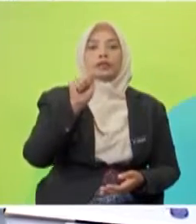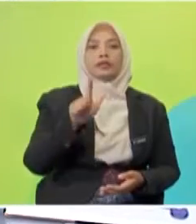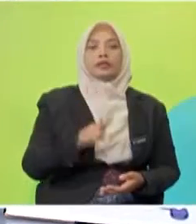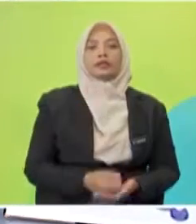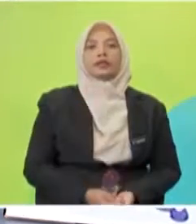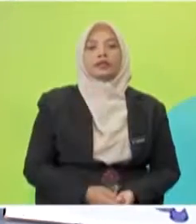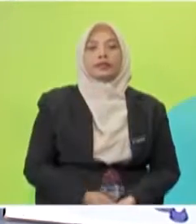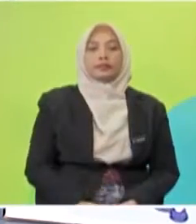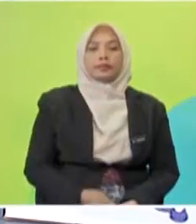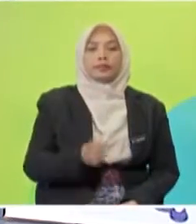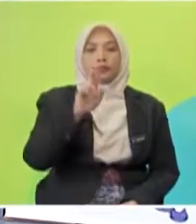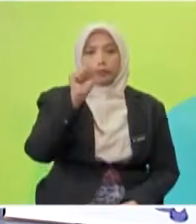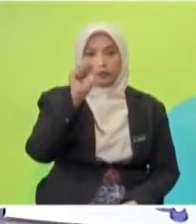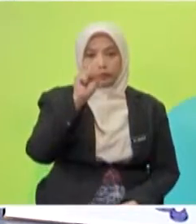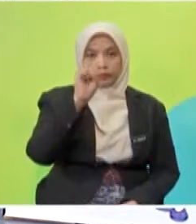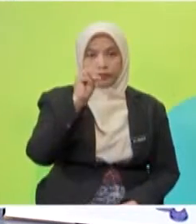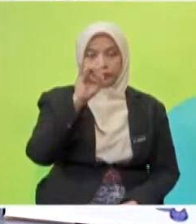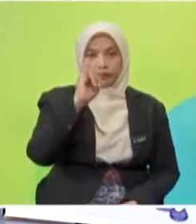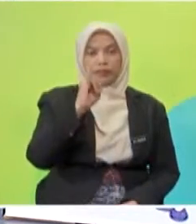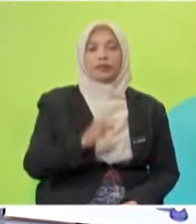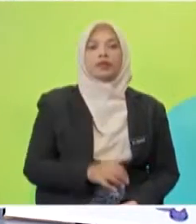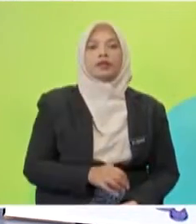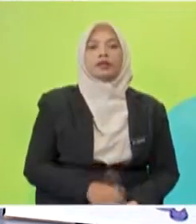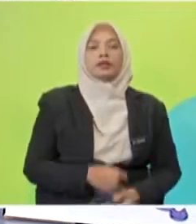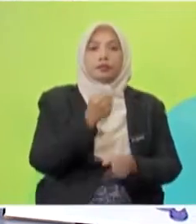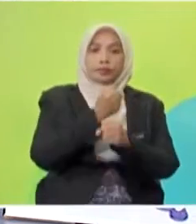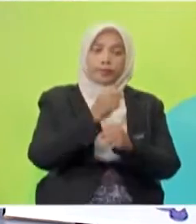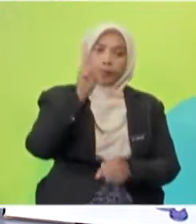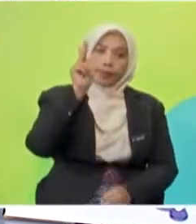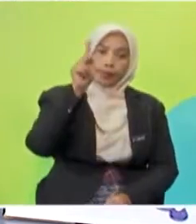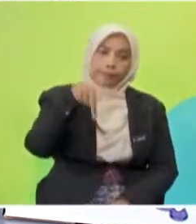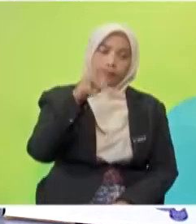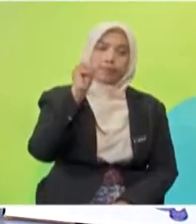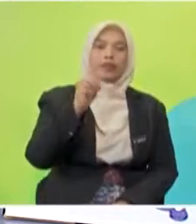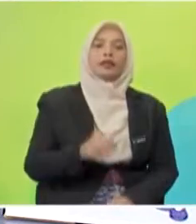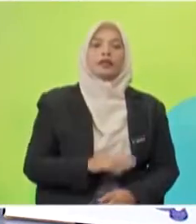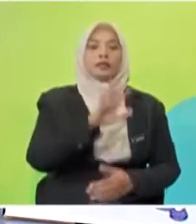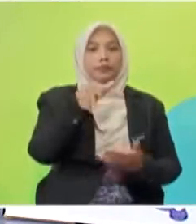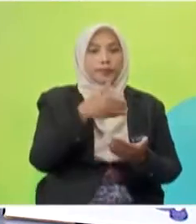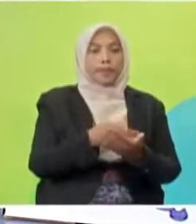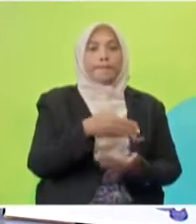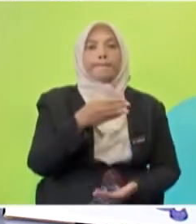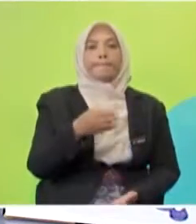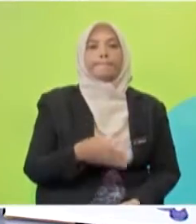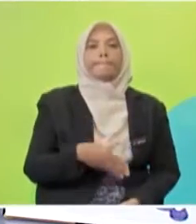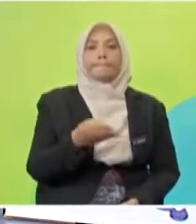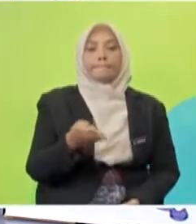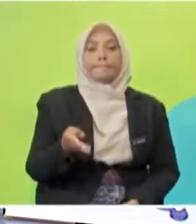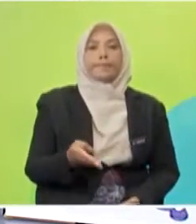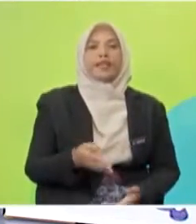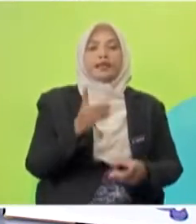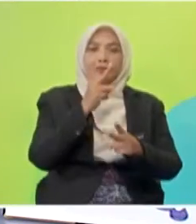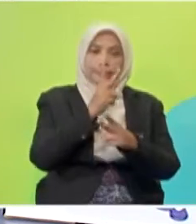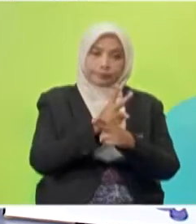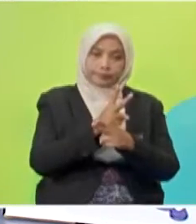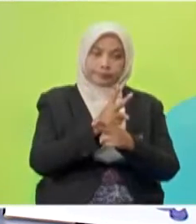boleh dapatkan bahan, mereka boleh buat latihan, mereka boleh belajar dekat situ. Sebab semua bahan-bahan kita dah simpan di satu tempat